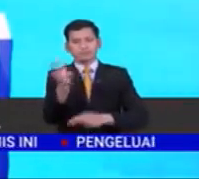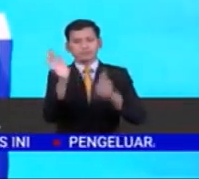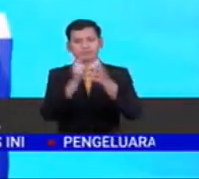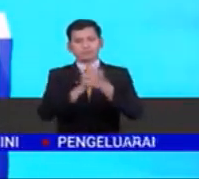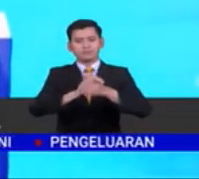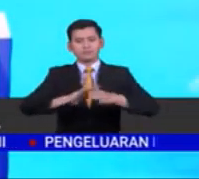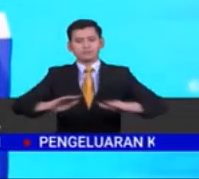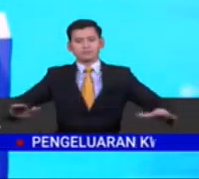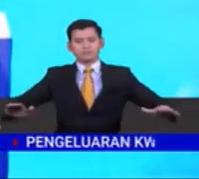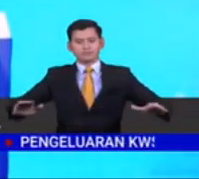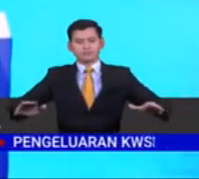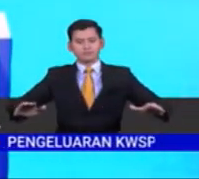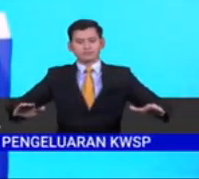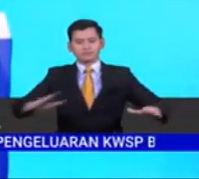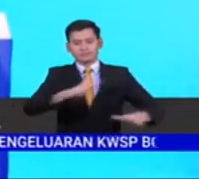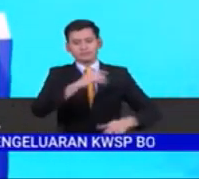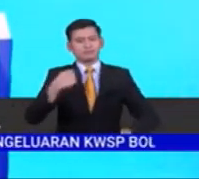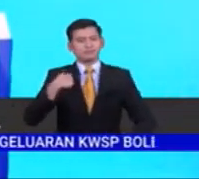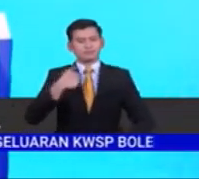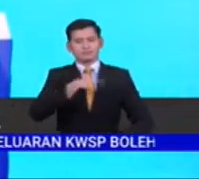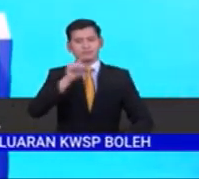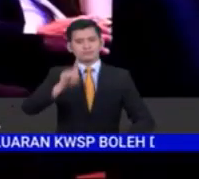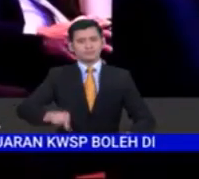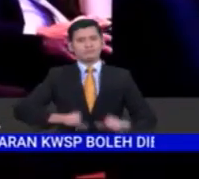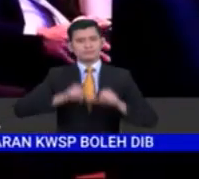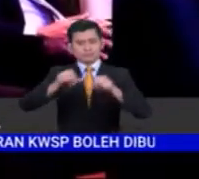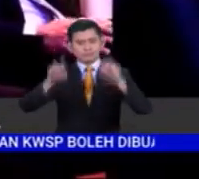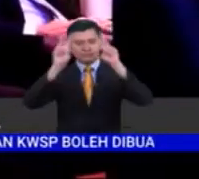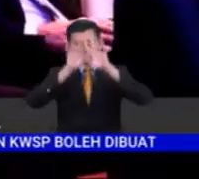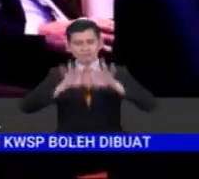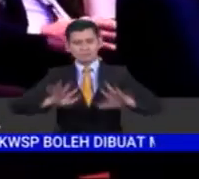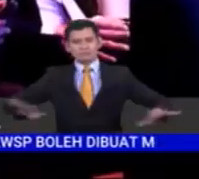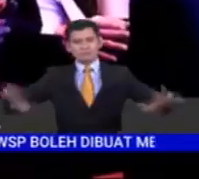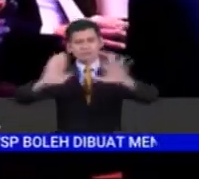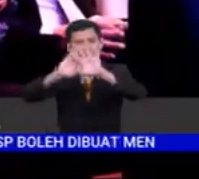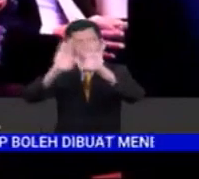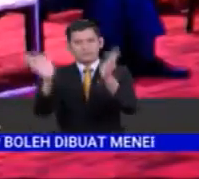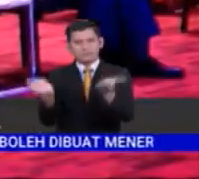and stability in the seas.